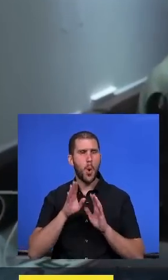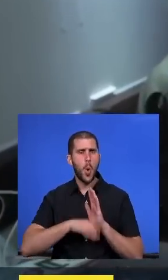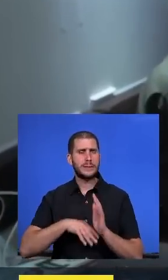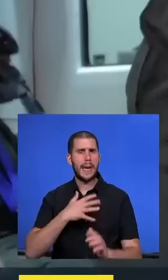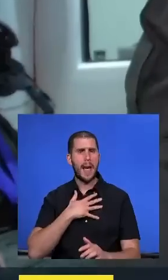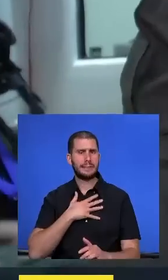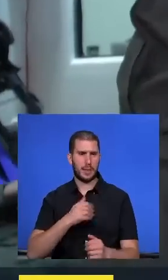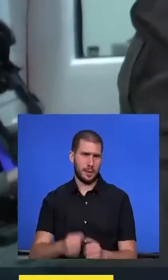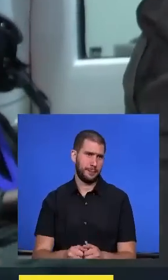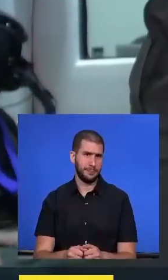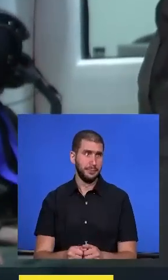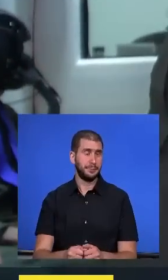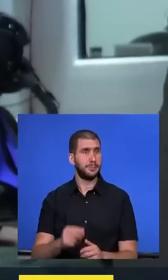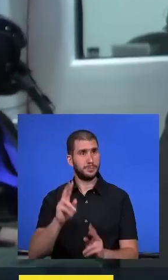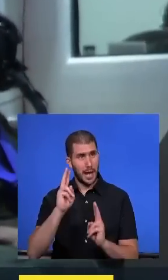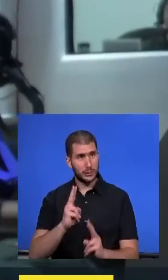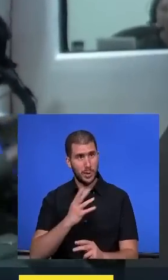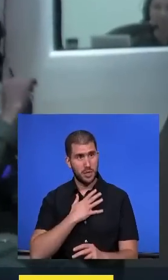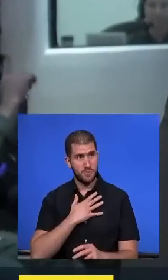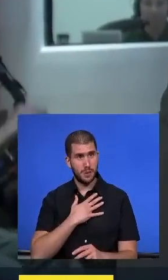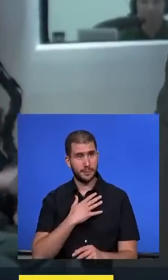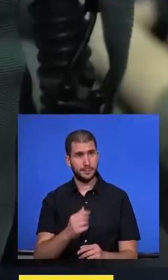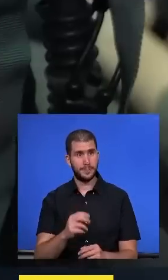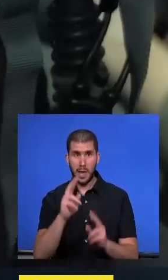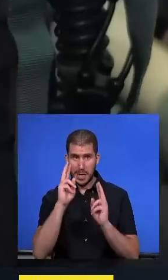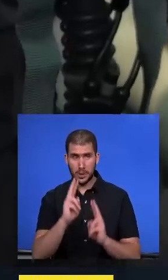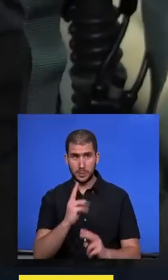חוסר חמצן. תעצור את הנשימה. תעצור.